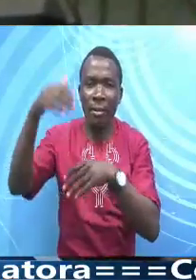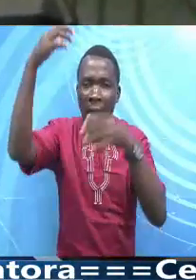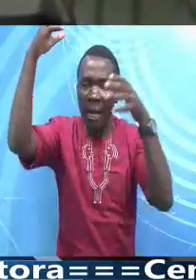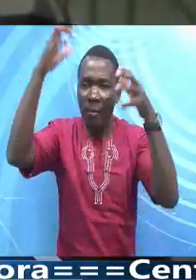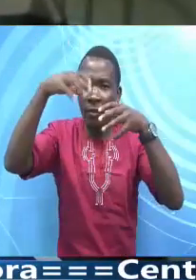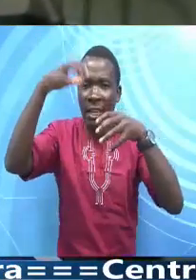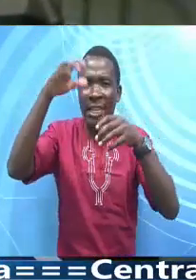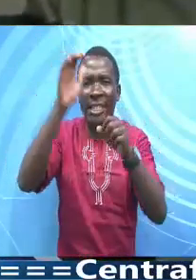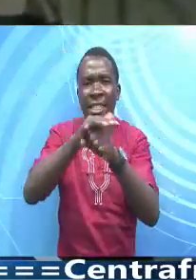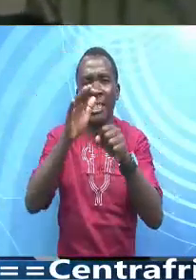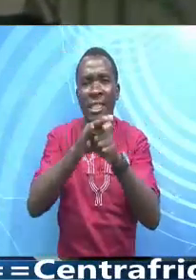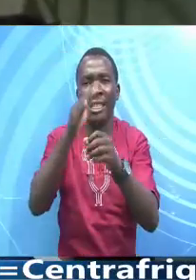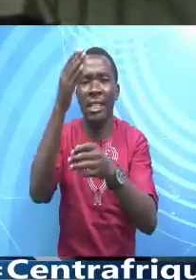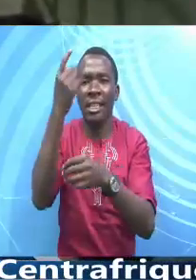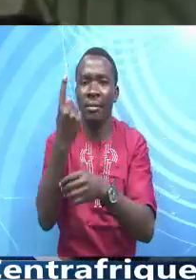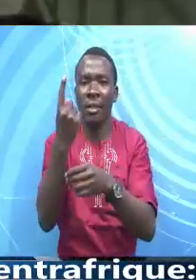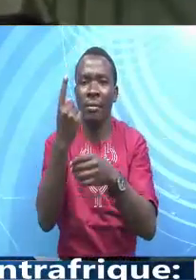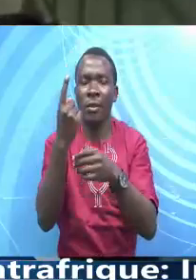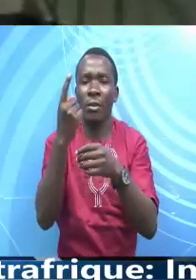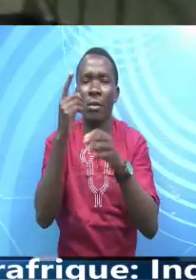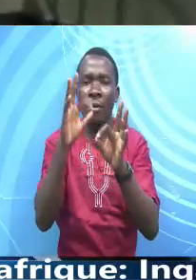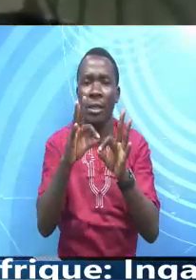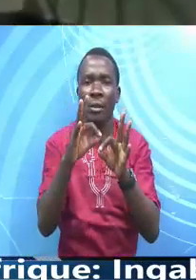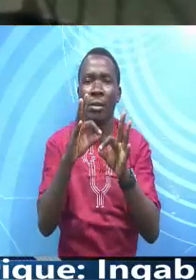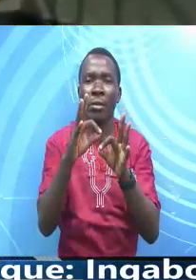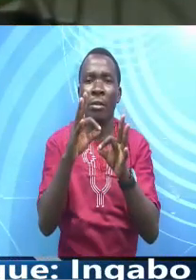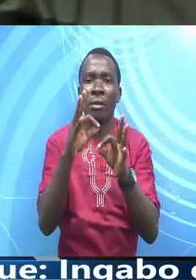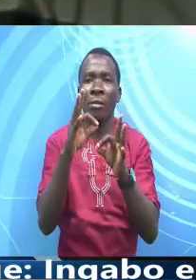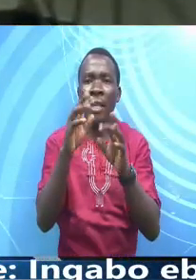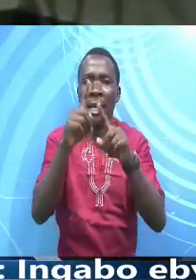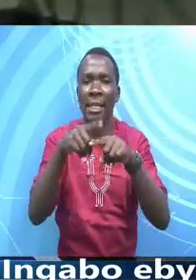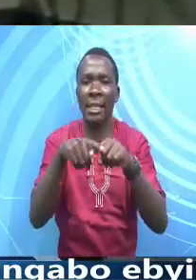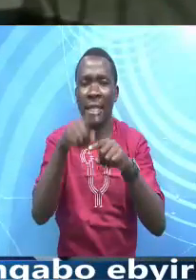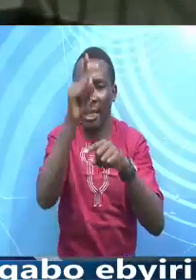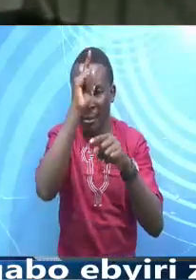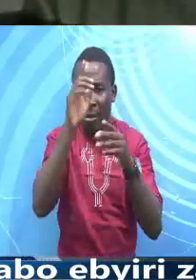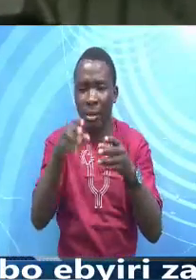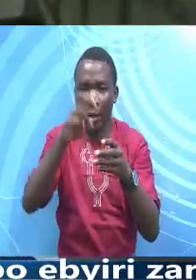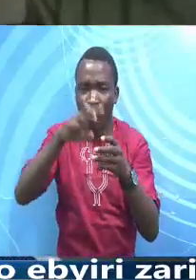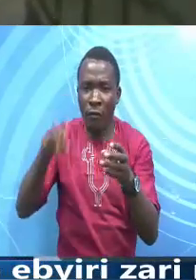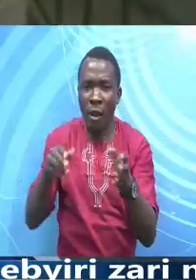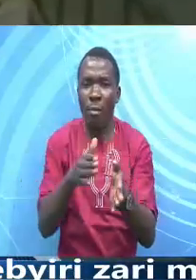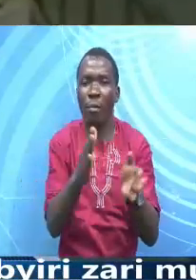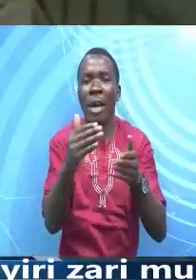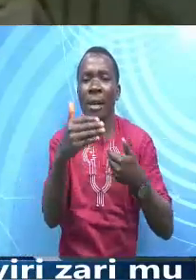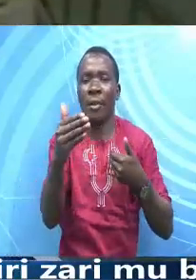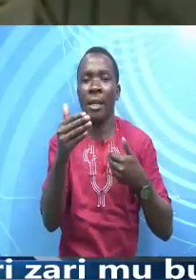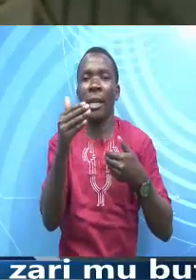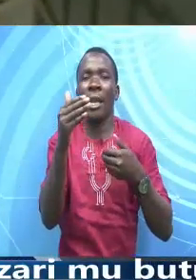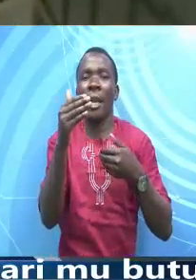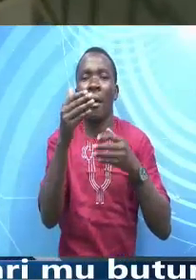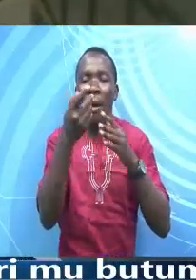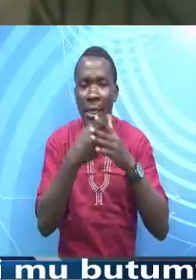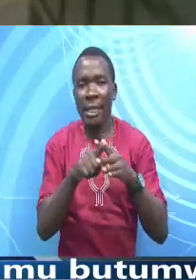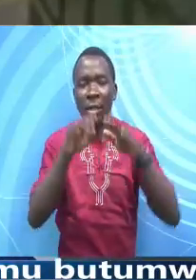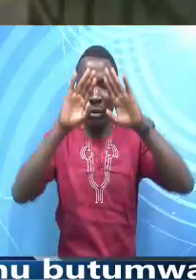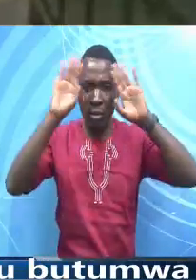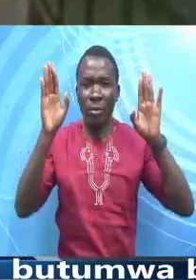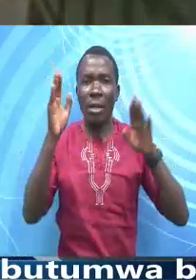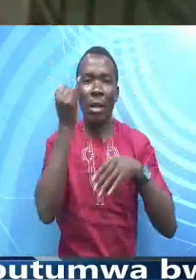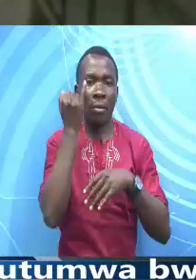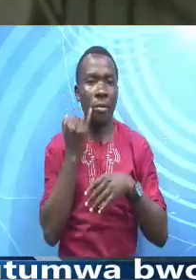cyane na kimwe mu byatumye abaturage bashobora kuva mu mihanda kare bigaragara ko n'abaturage batangiye kumva ubukana bw'iki cyorezo kuko